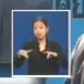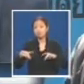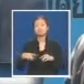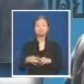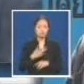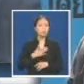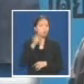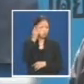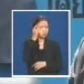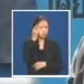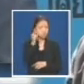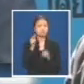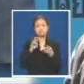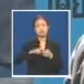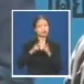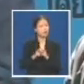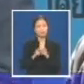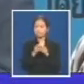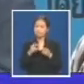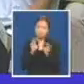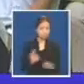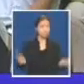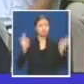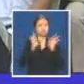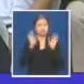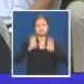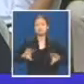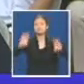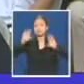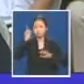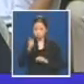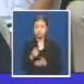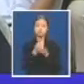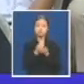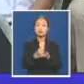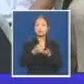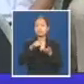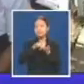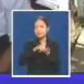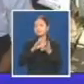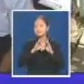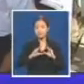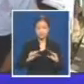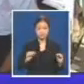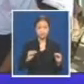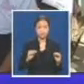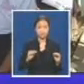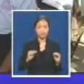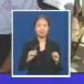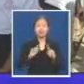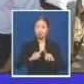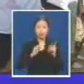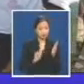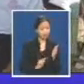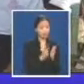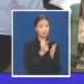าใหญ่ที่รัฐบาลมีหน้าที่ในการที่จะคลี่คลายและก็แก้ไขแต่ตั้งแต่ต้นความตั้ง